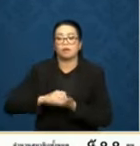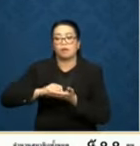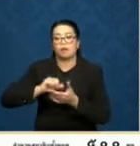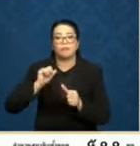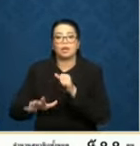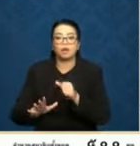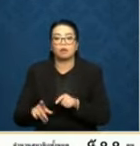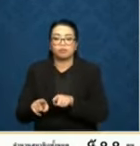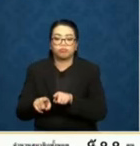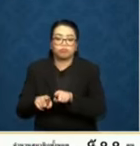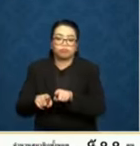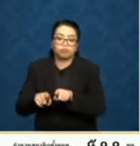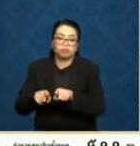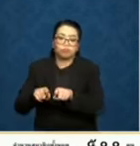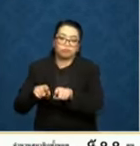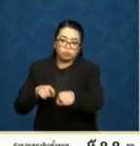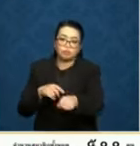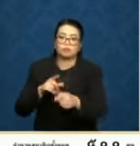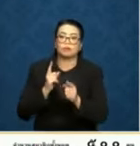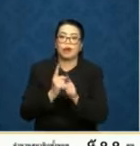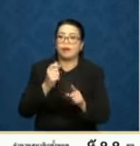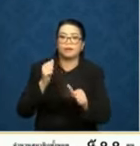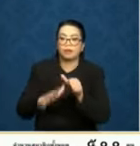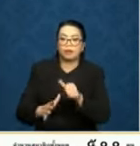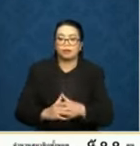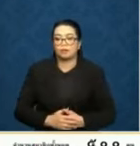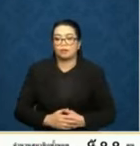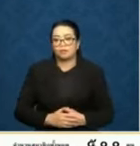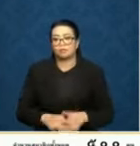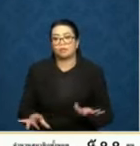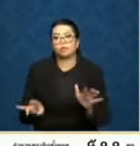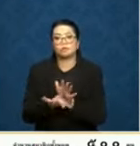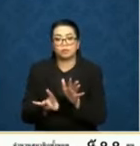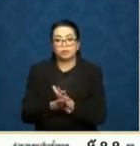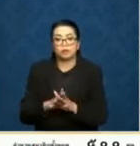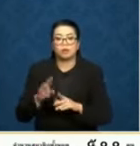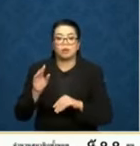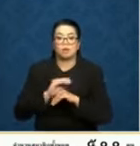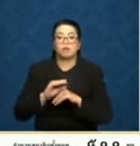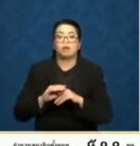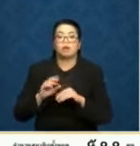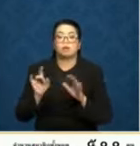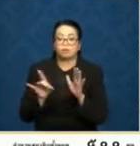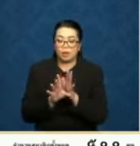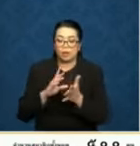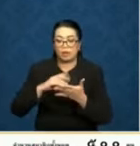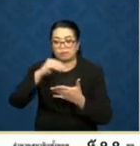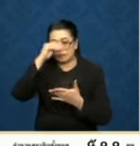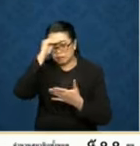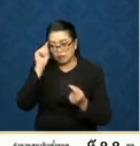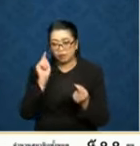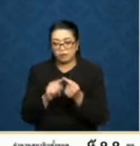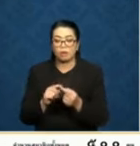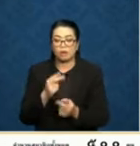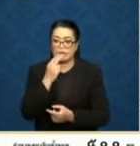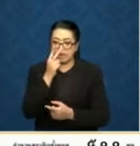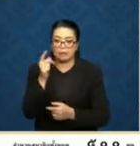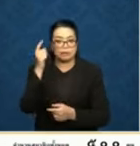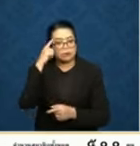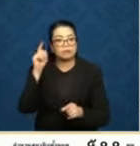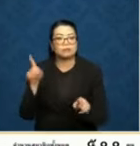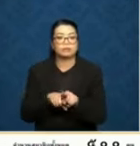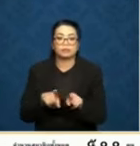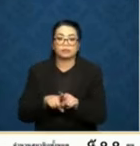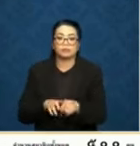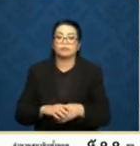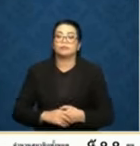ก็ตกโลกตามไม่ทัน เพ้าประสงสุท้ายของการศึกษาผมเชื่อวเพื่อนสมาชิกเห็นตกหมแล้ครับ